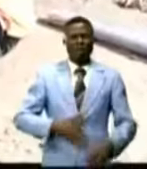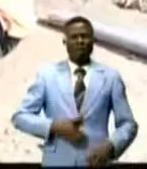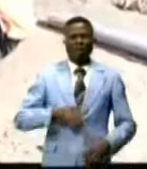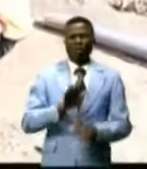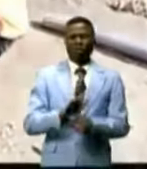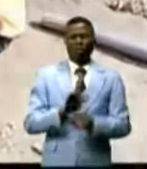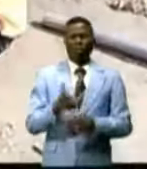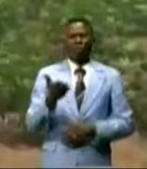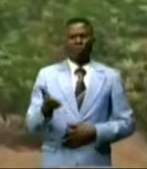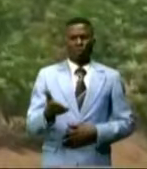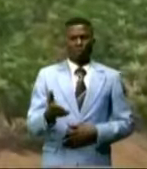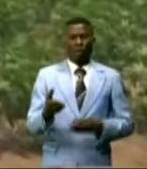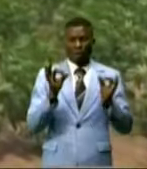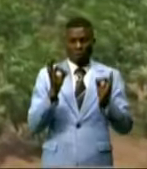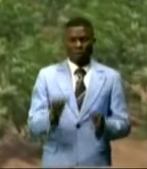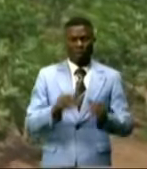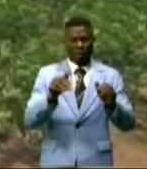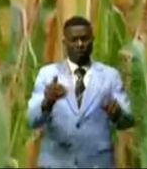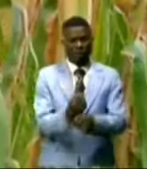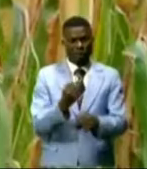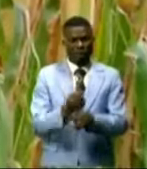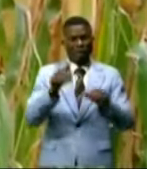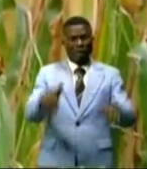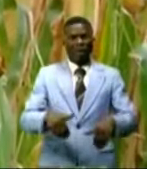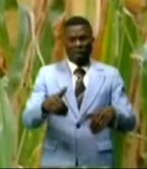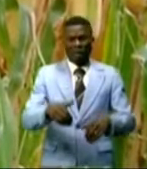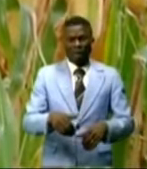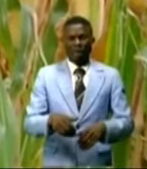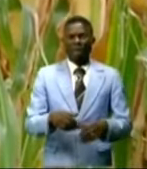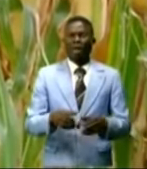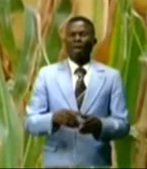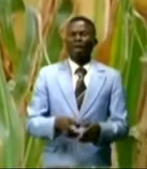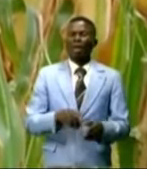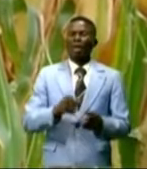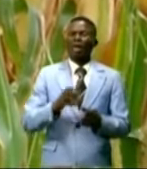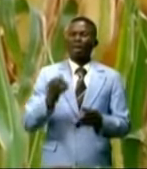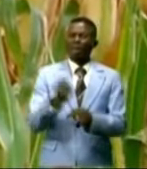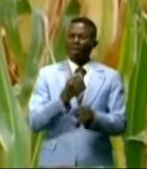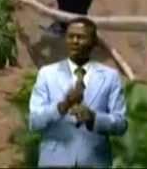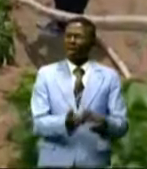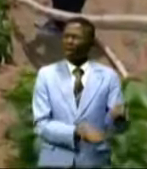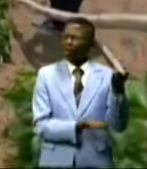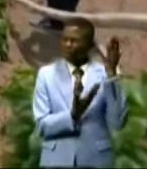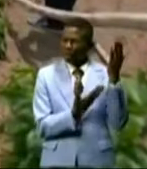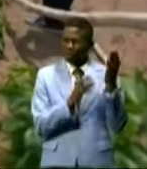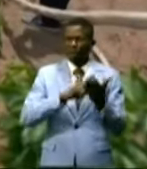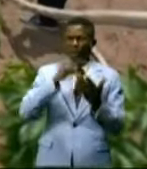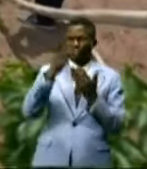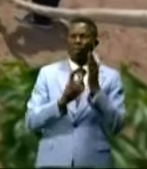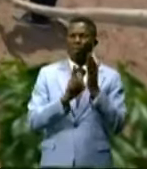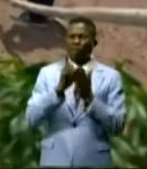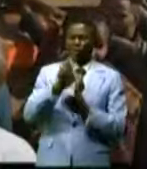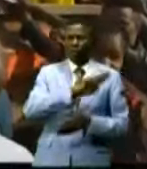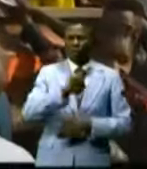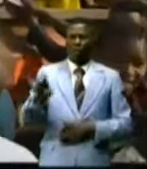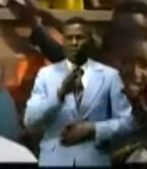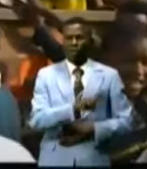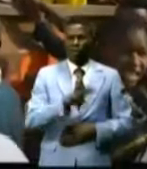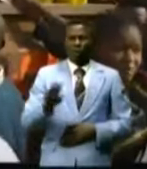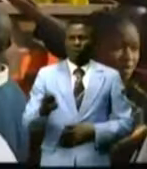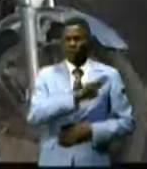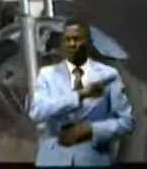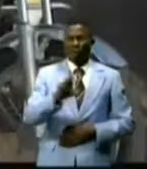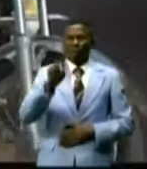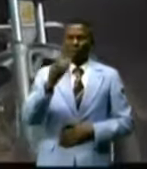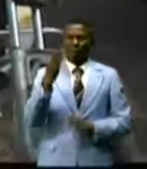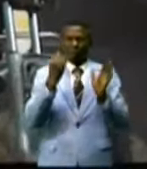aiguë. Pourtant, l'agriculture est l'un des 6 axes prioritaires du plan national de développement 2022-2026.